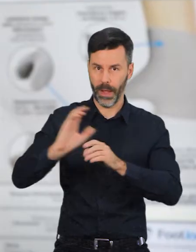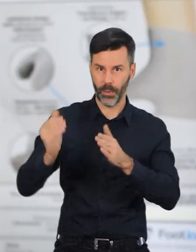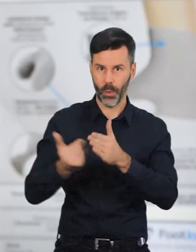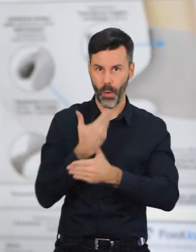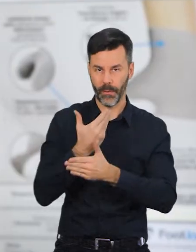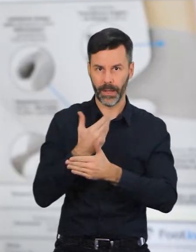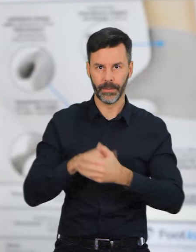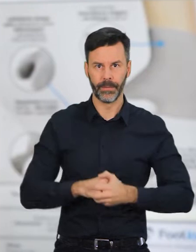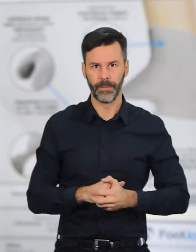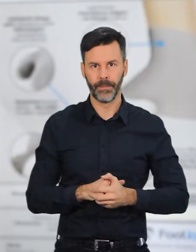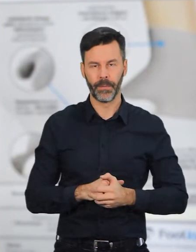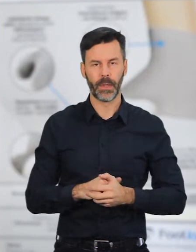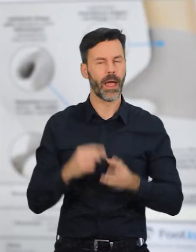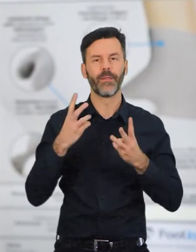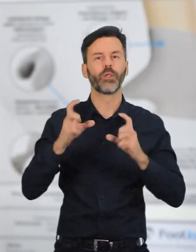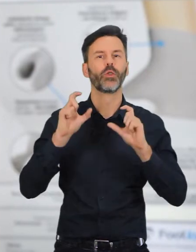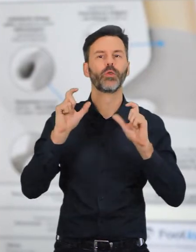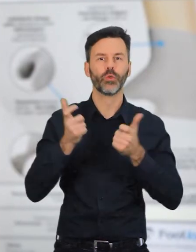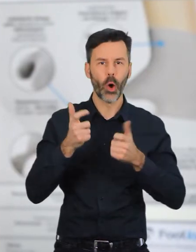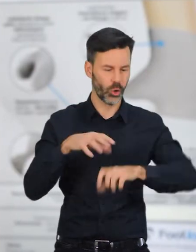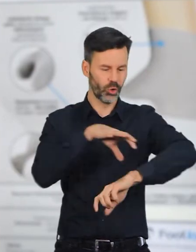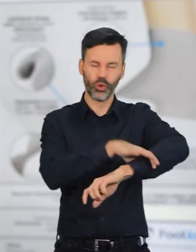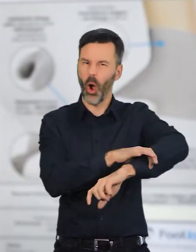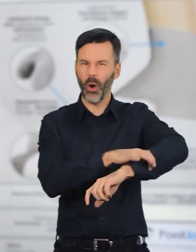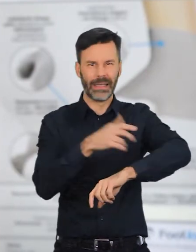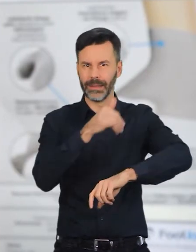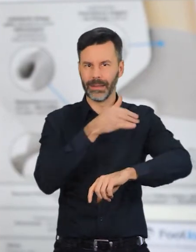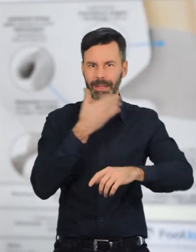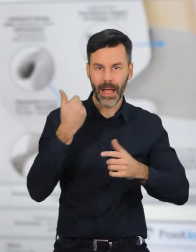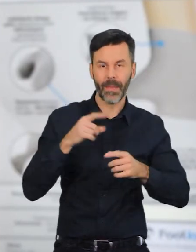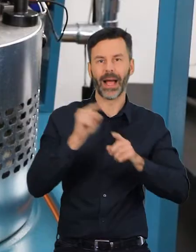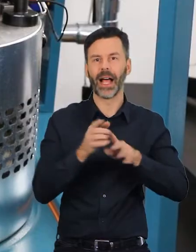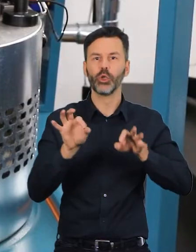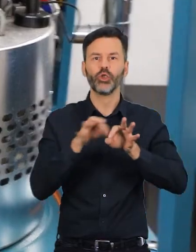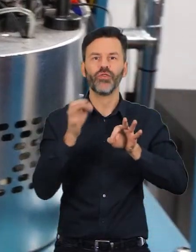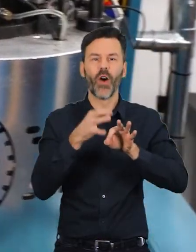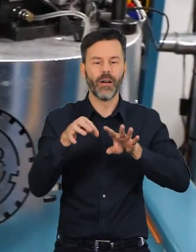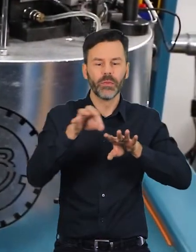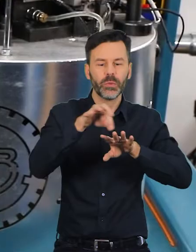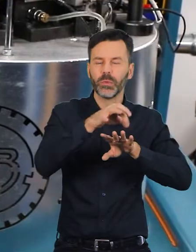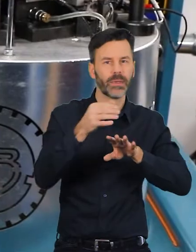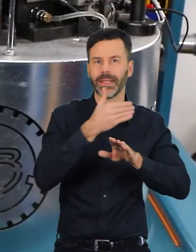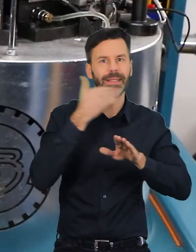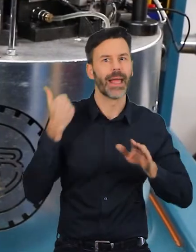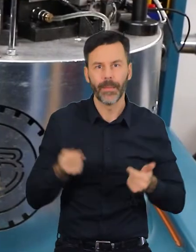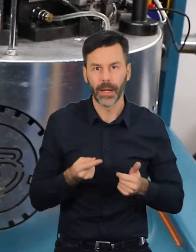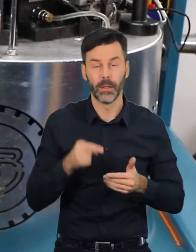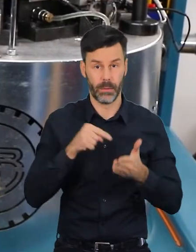wszystkim dwa punkty, na które postawiliśmy, czyli bezuciskowy ściągacz i bezszwowe włączenie palca. To nasz pierwszy